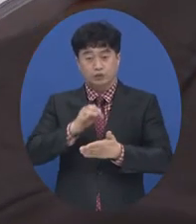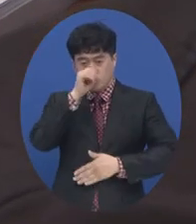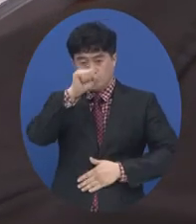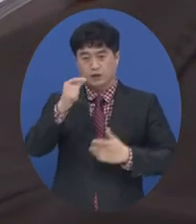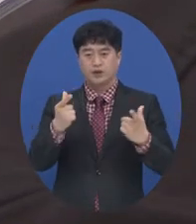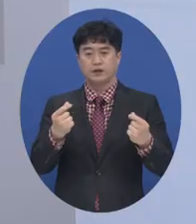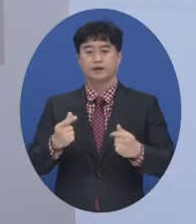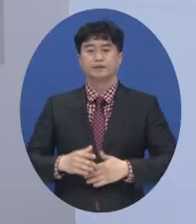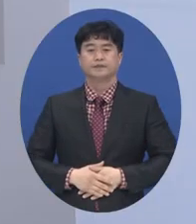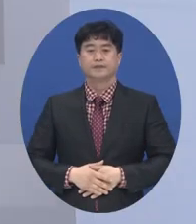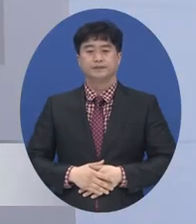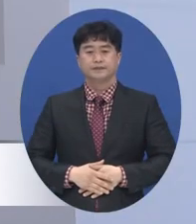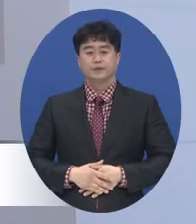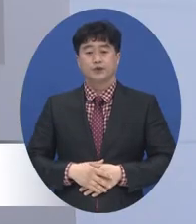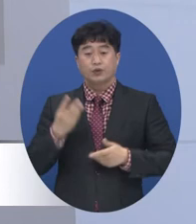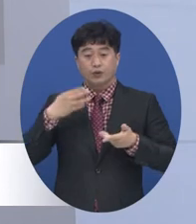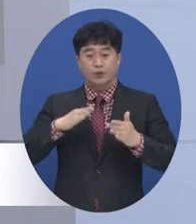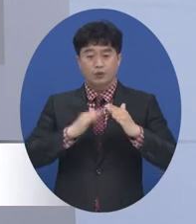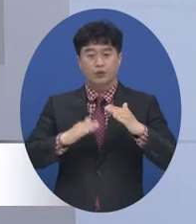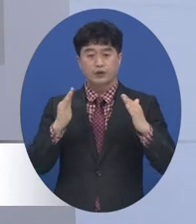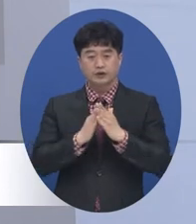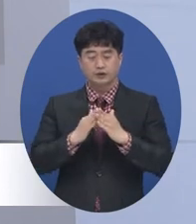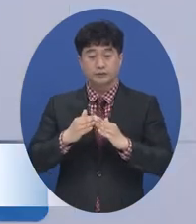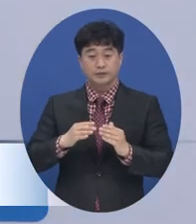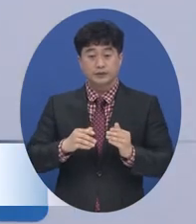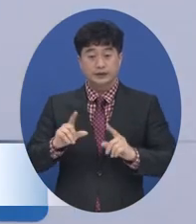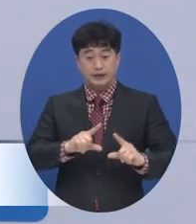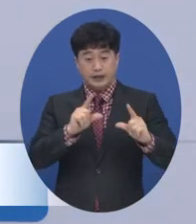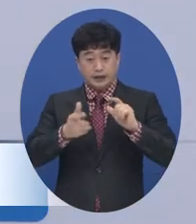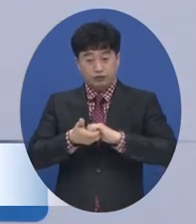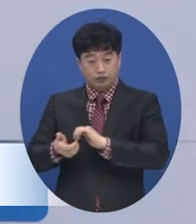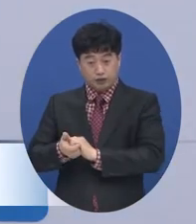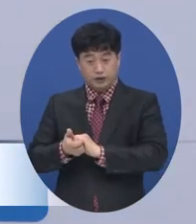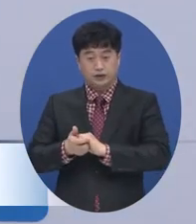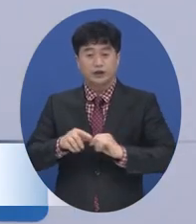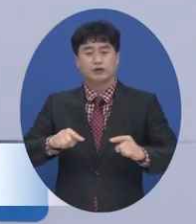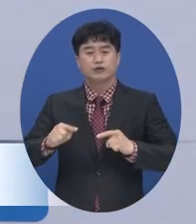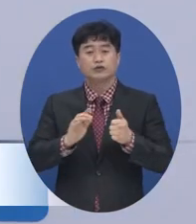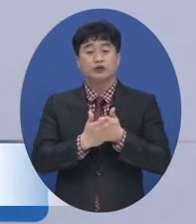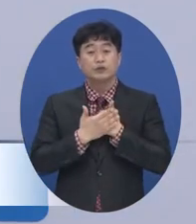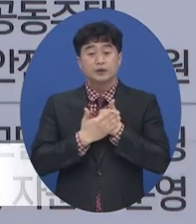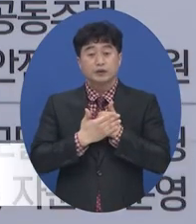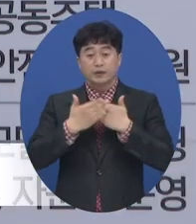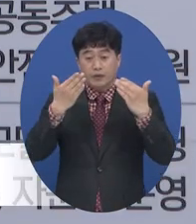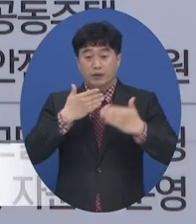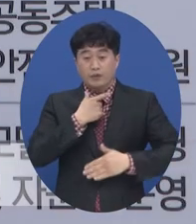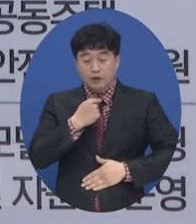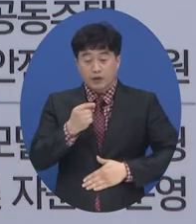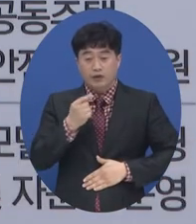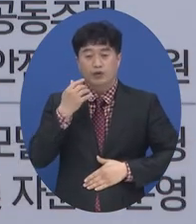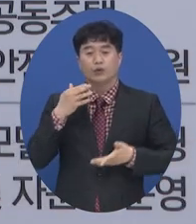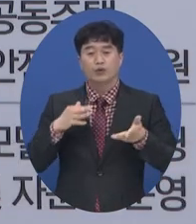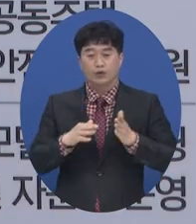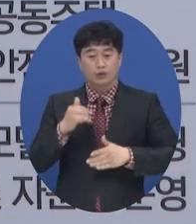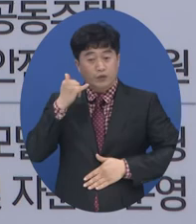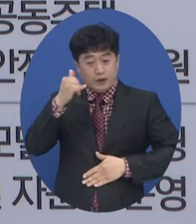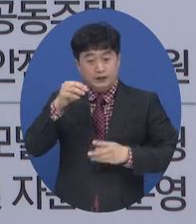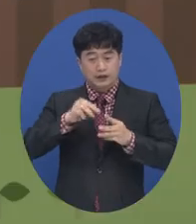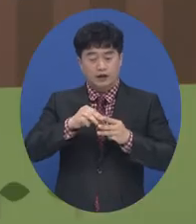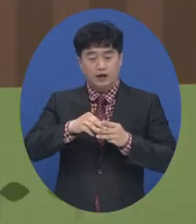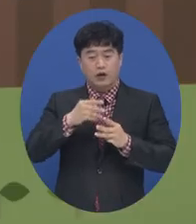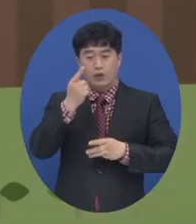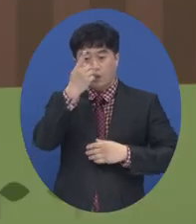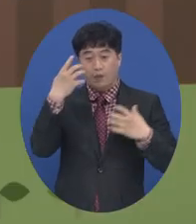같습니다 경기도 공동주택 3회 주기 행정 서비스를 받고 싶은 도우미는 경의로 콜센터 또는 도청